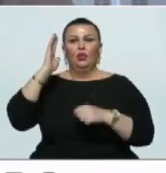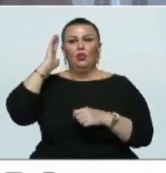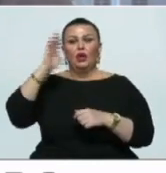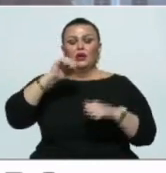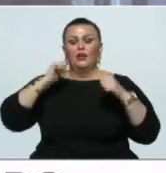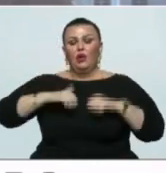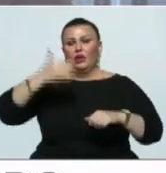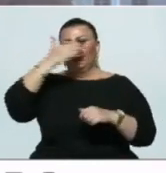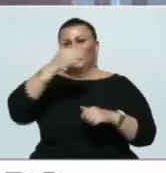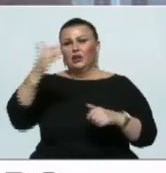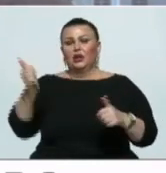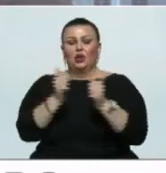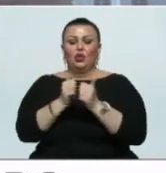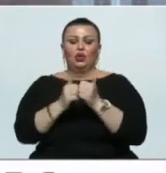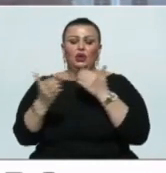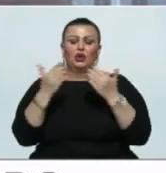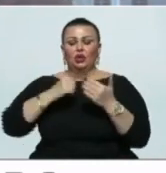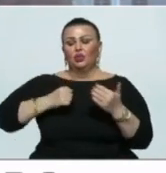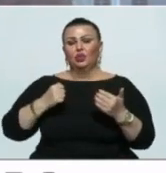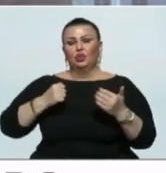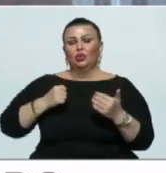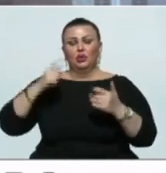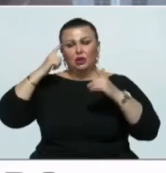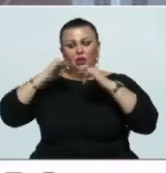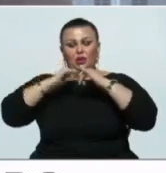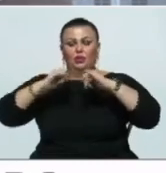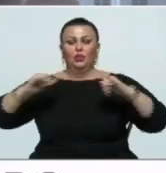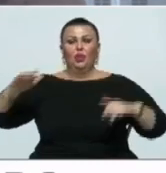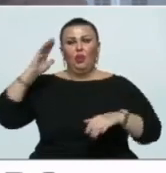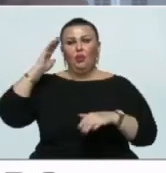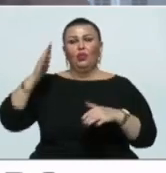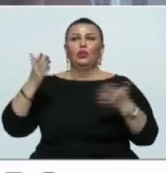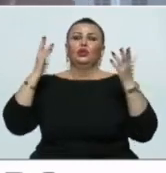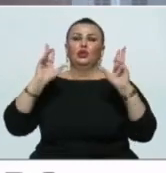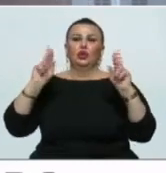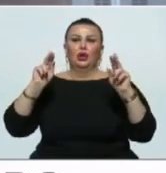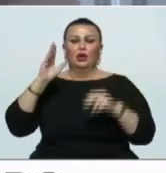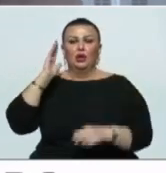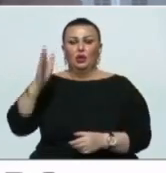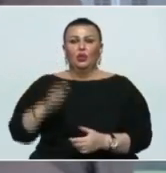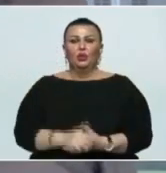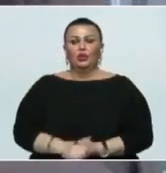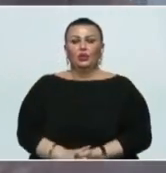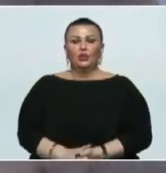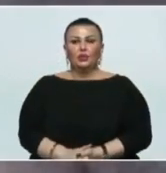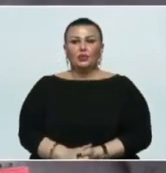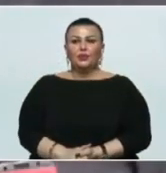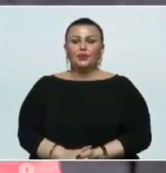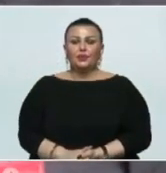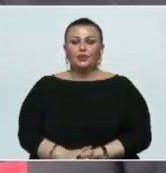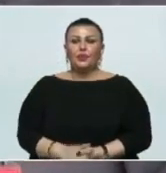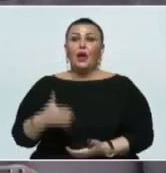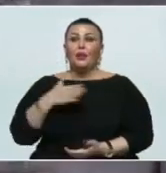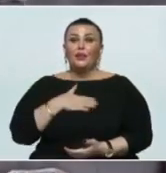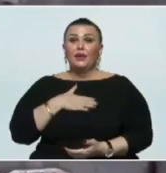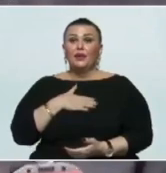insanlar komşuluk ilişkilerini, dostluklarını geliştirirler diyorum. Hayırlı olsun tekrar. Teşekkür ederim. Ben teşekkür ederim. Böyle